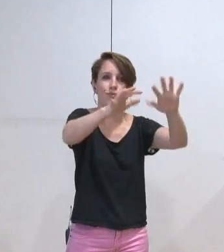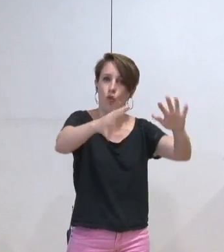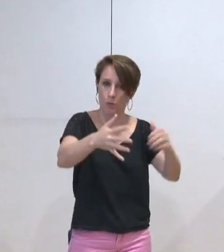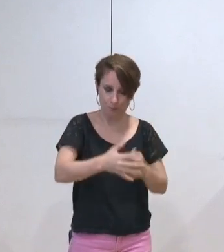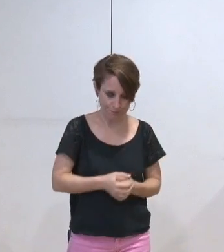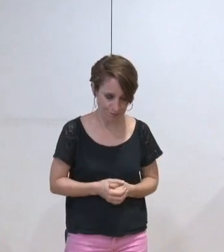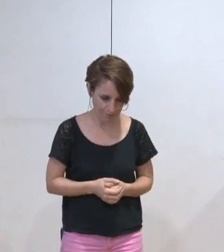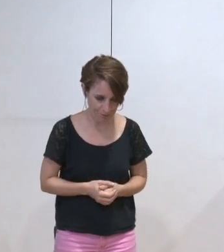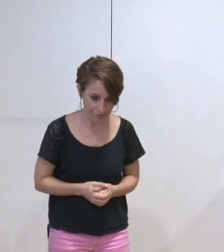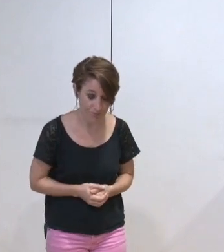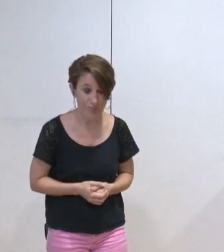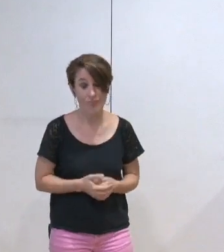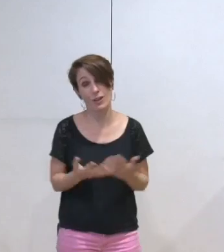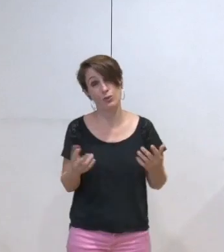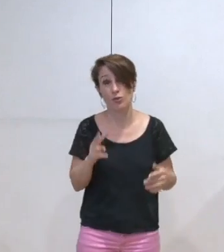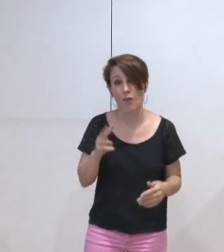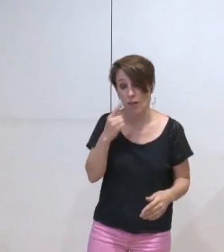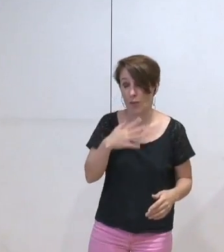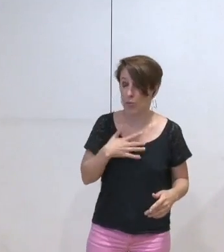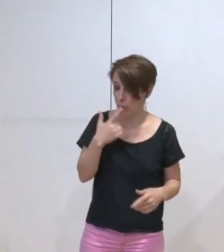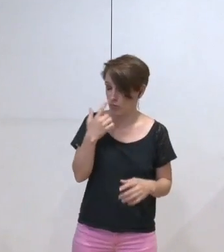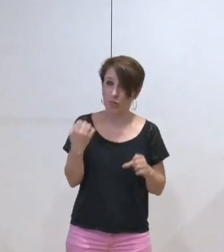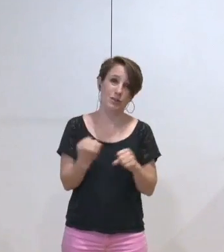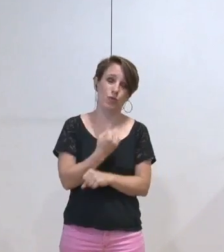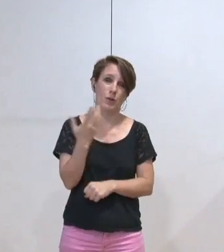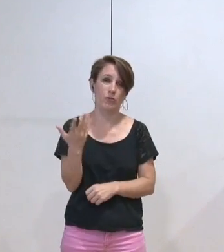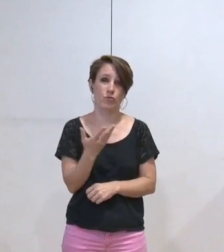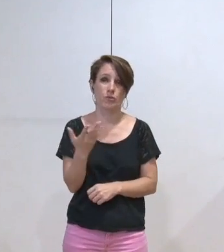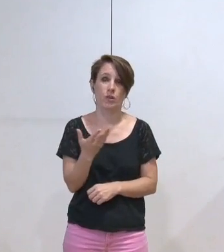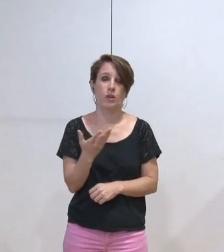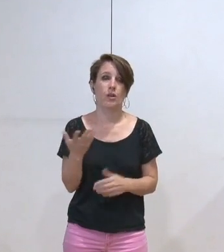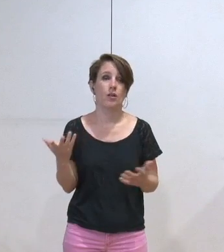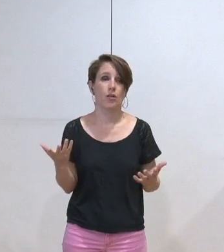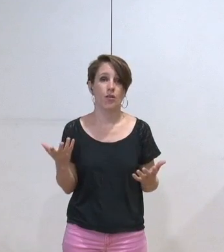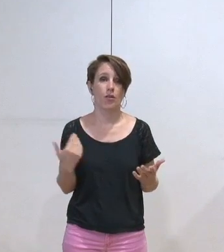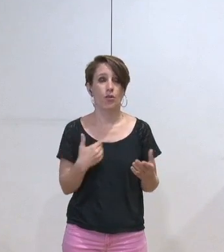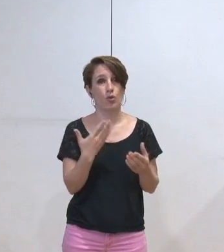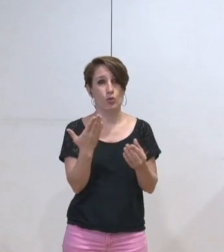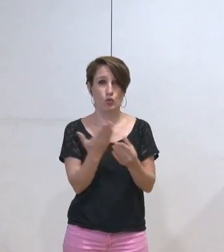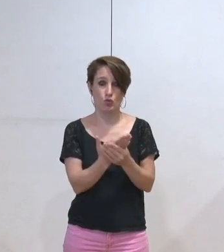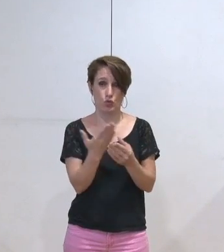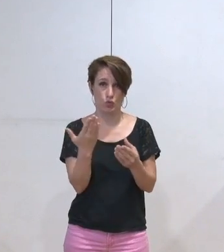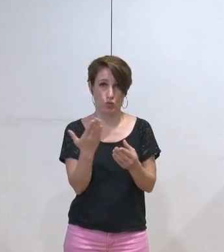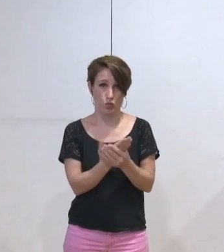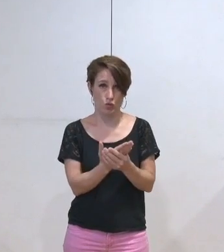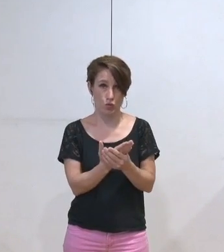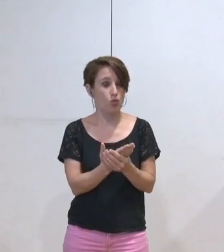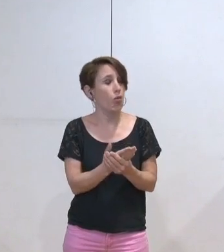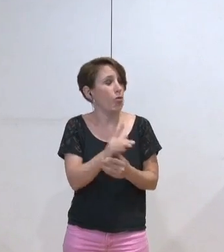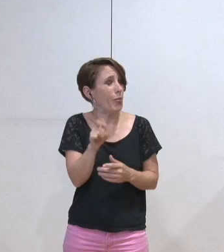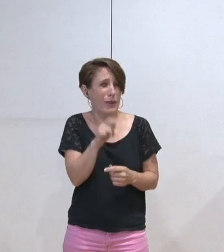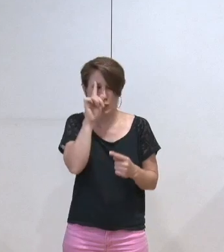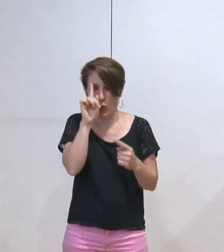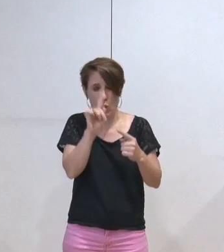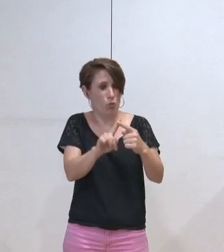ici je regrette que au travers de ce document qui pour le coup par toujours d'une intention louable bah tout ceci